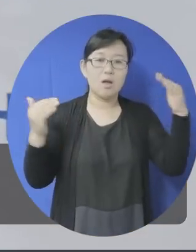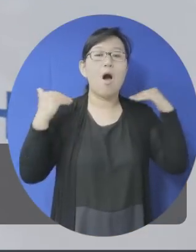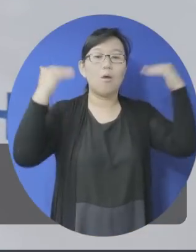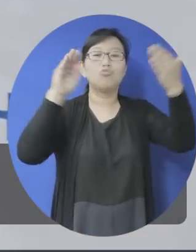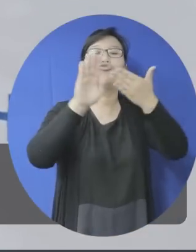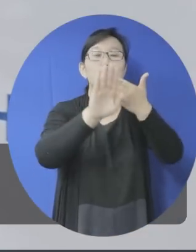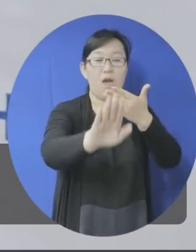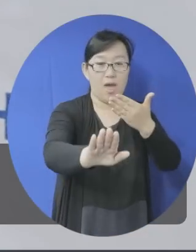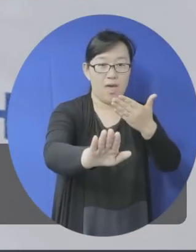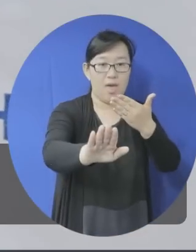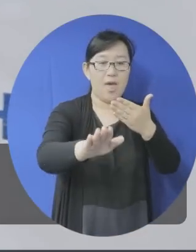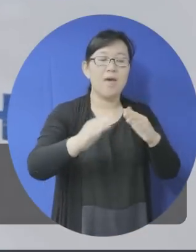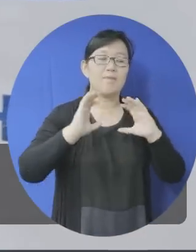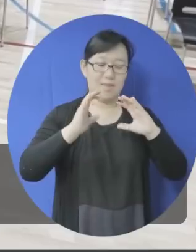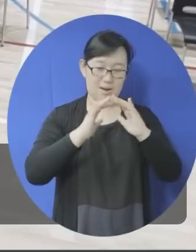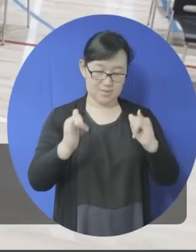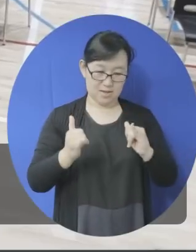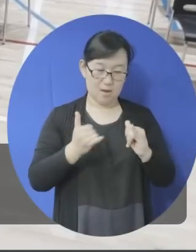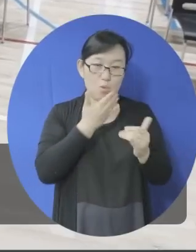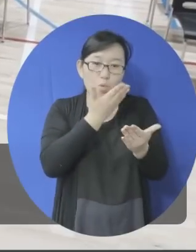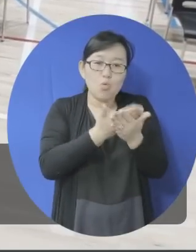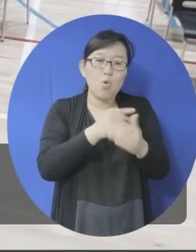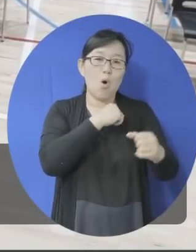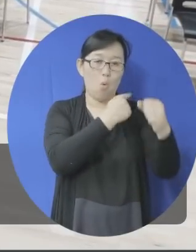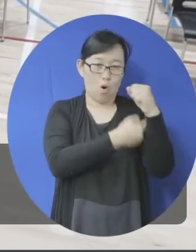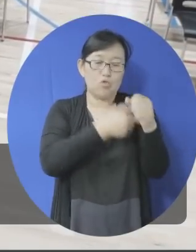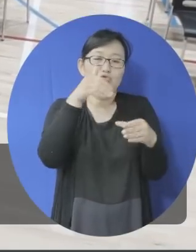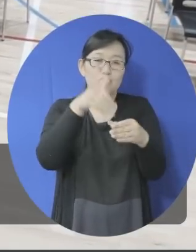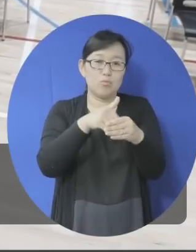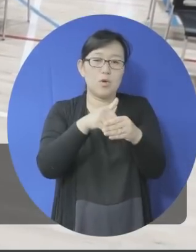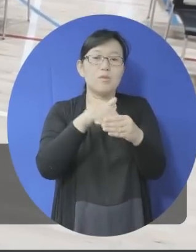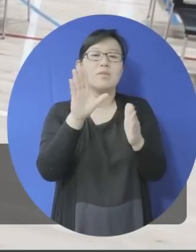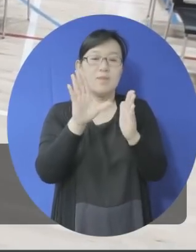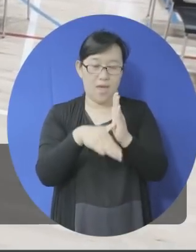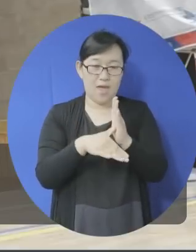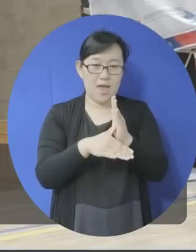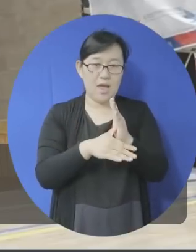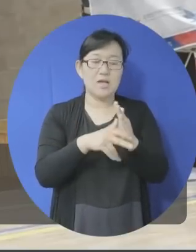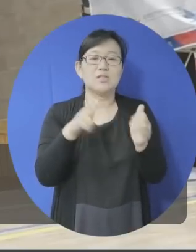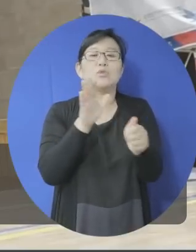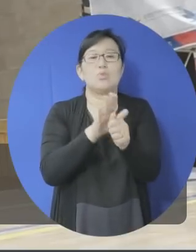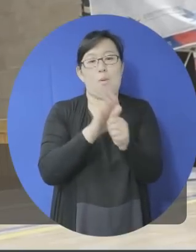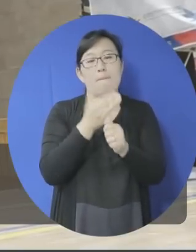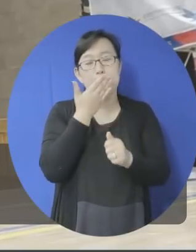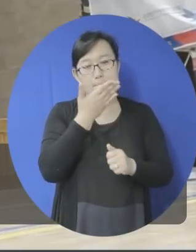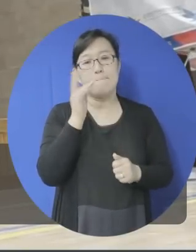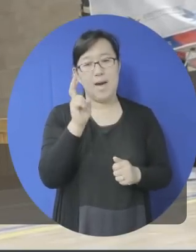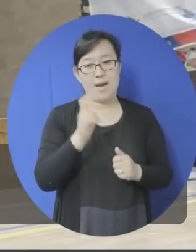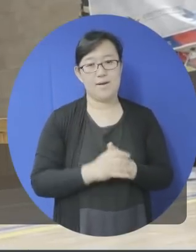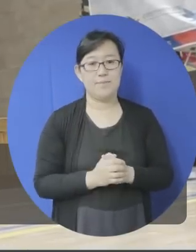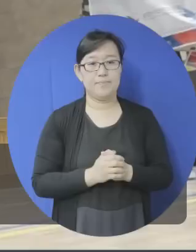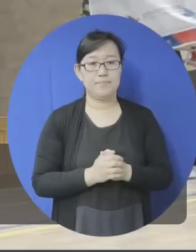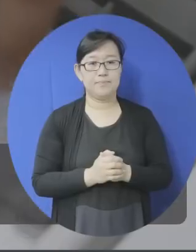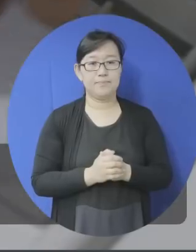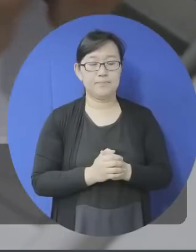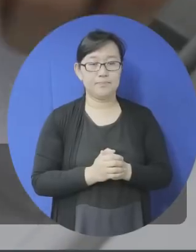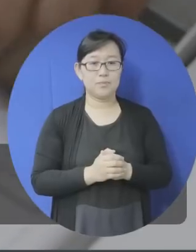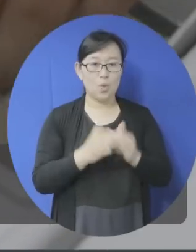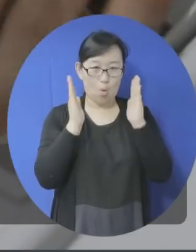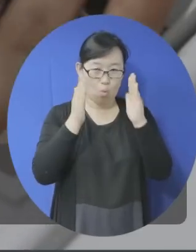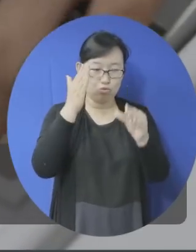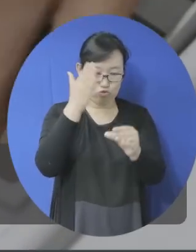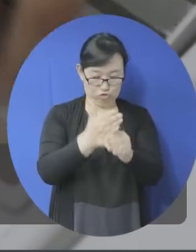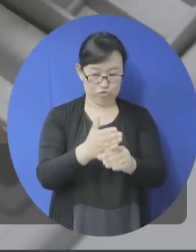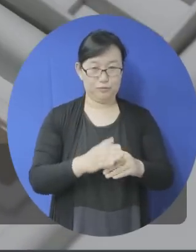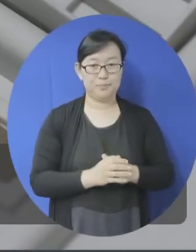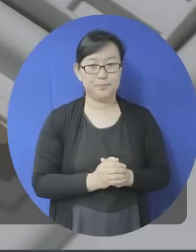학생들이 성인이 된 이후에도 국민의 소중한 권리인 투표를 하는데 큰 보탬이 되리라고 생각되기 때문에 학교에서